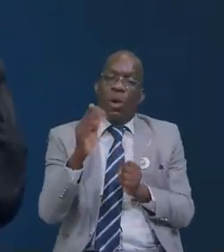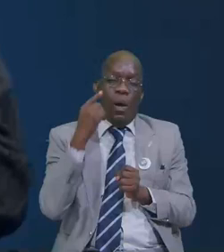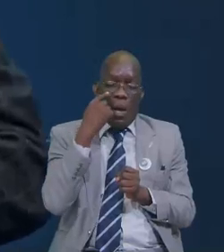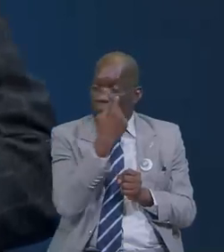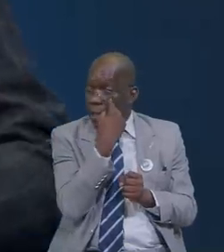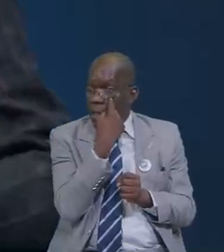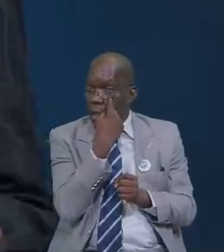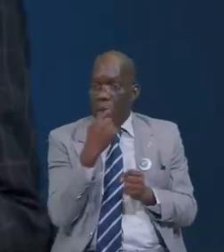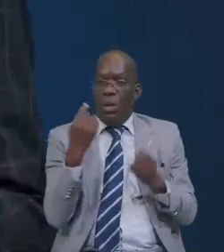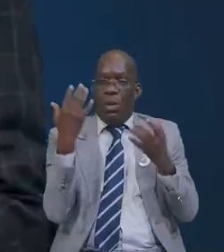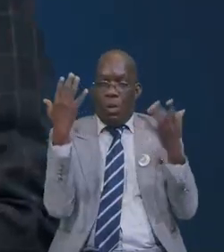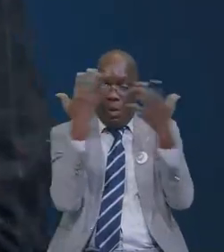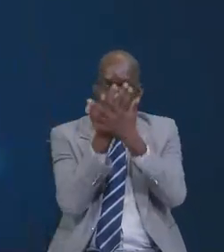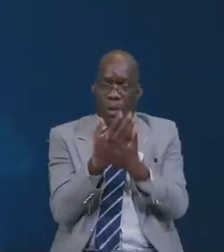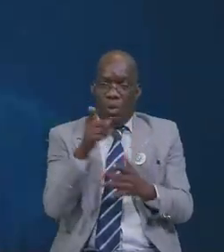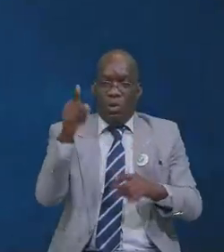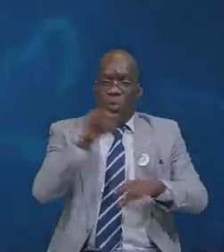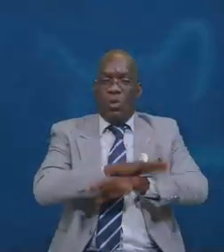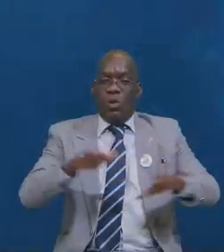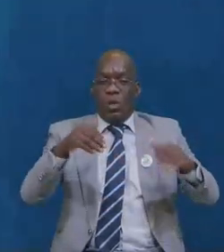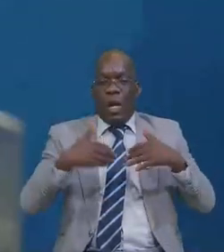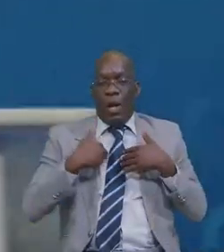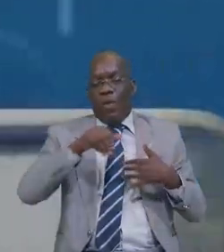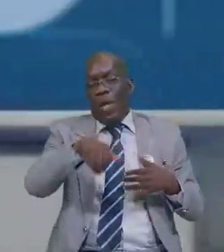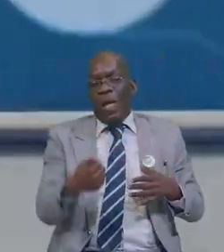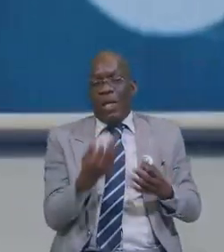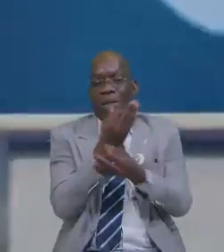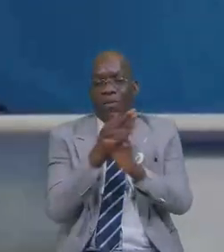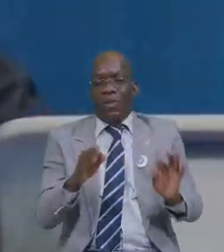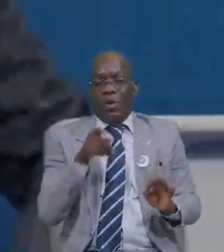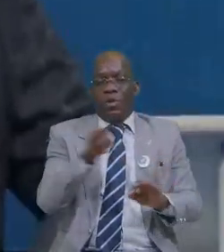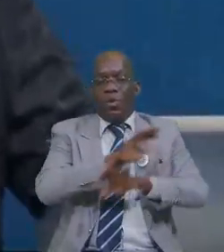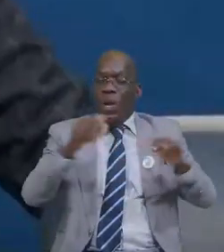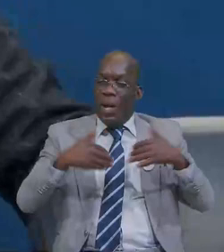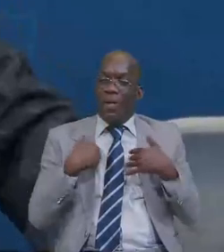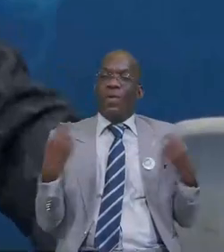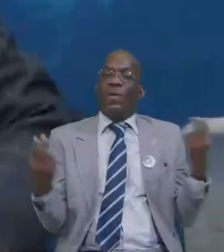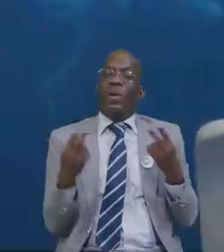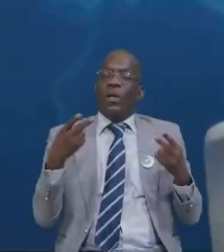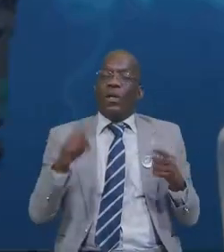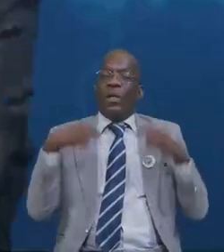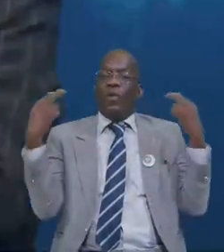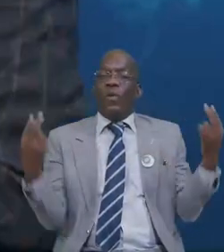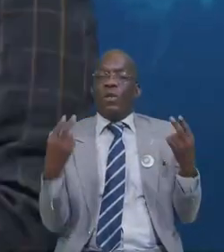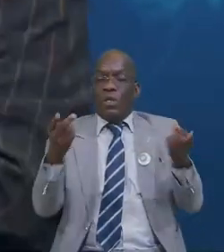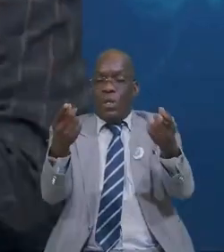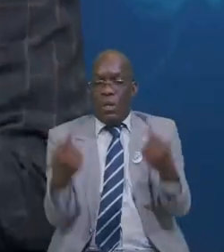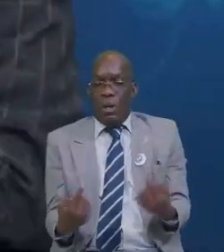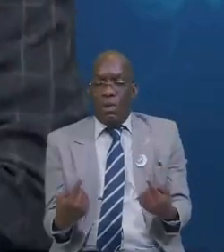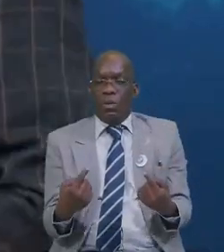et tes yeux sont affaiblis. Et tu n'as aucune libération. Comment peux-tu avoir la victoire? La victoire